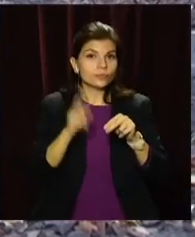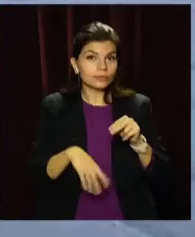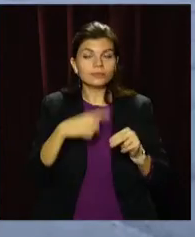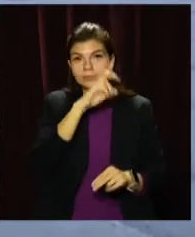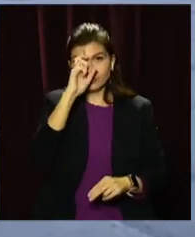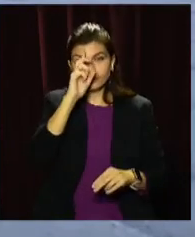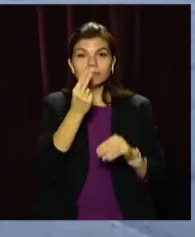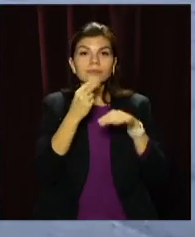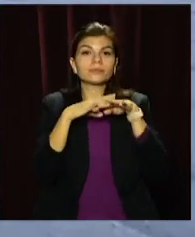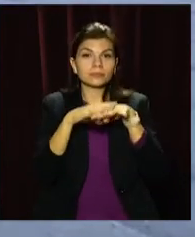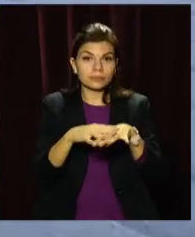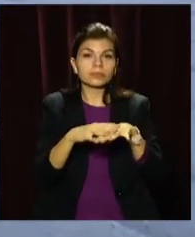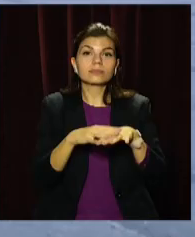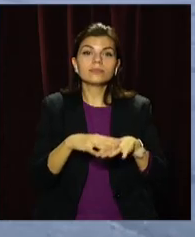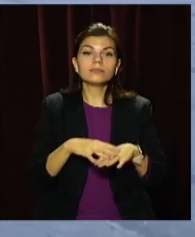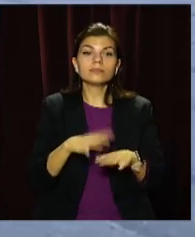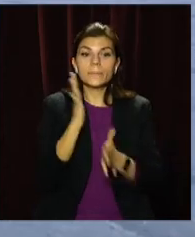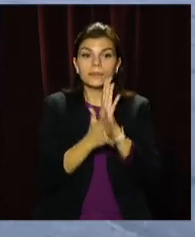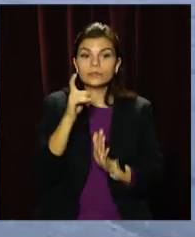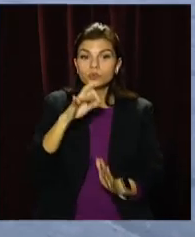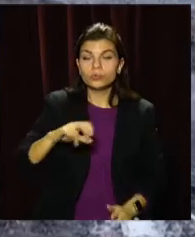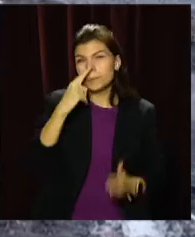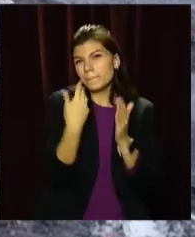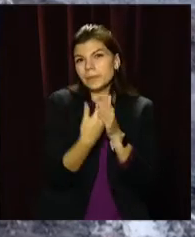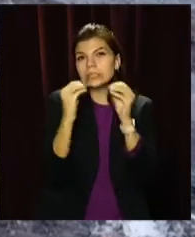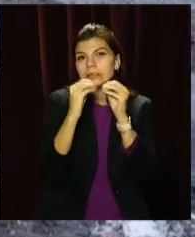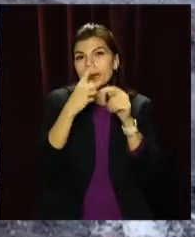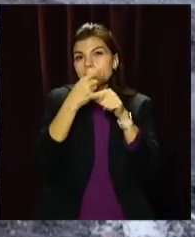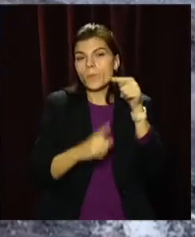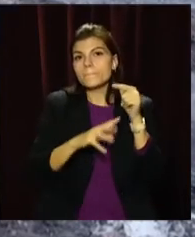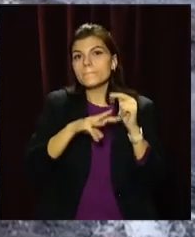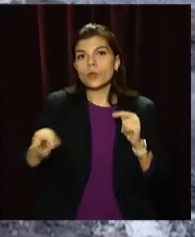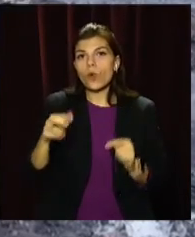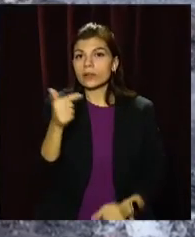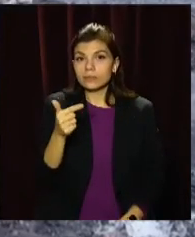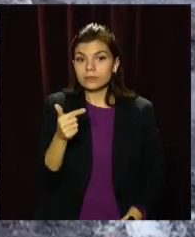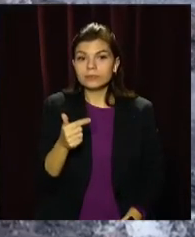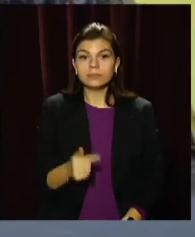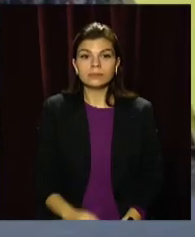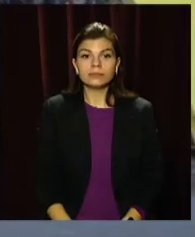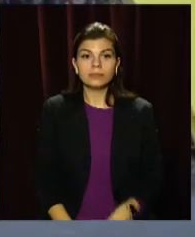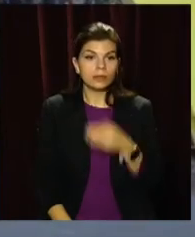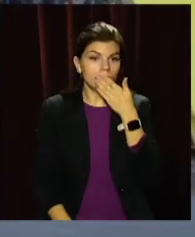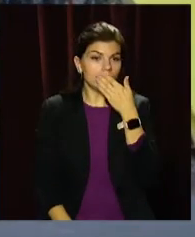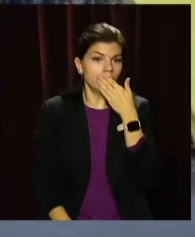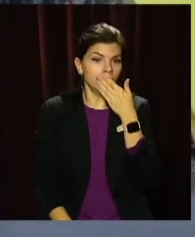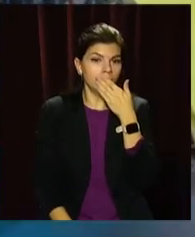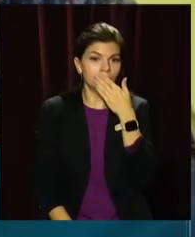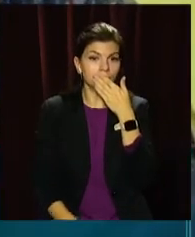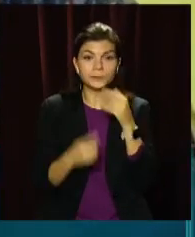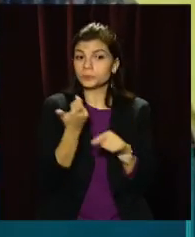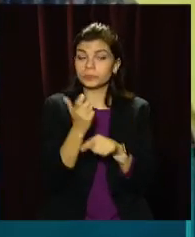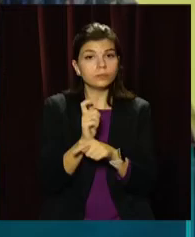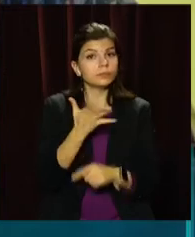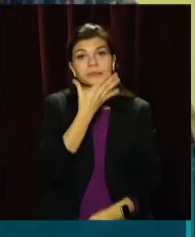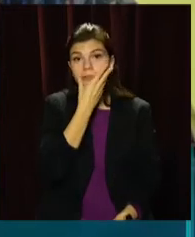бюджету на ремонт площі та паркової зони виділили майже 10,5 мільйонів гривень. Буде дуже